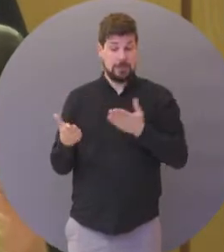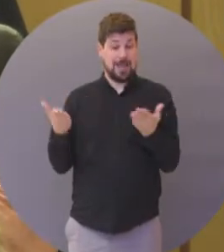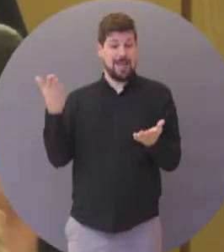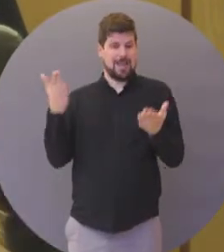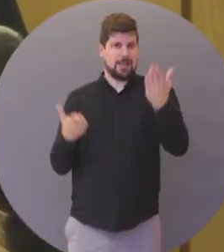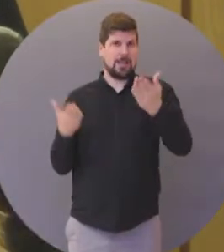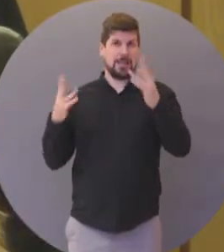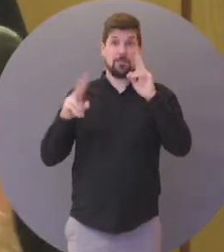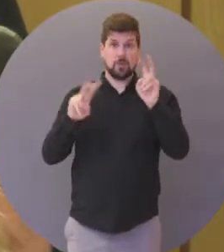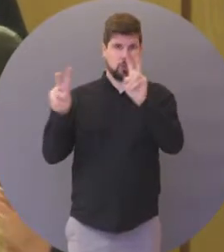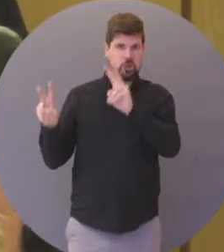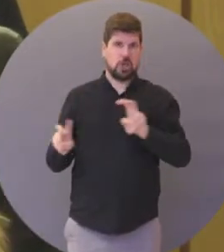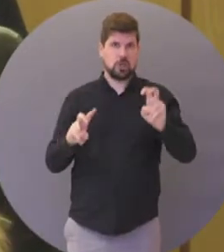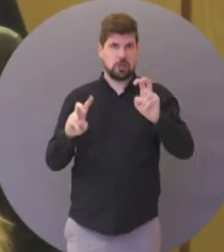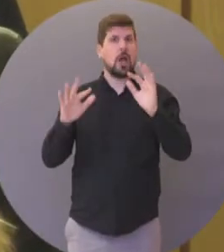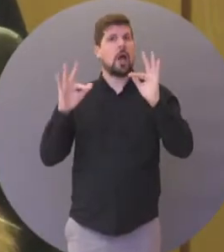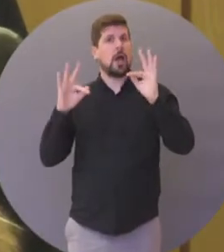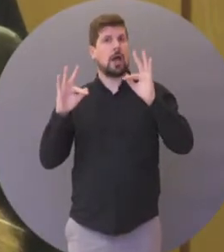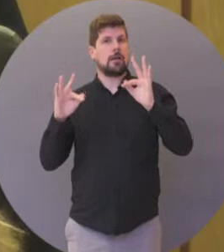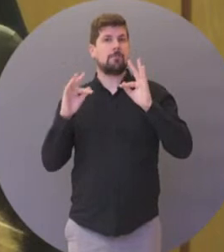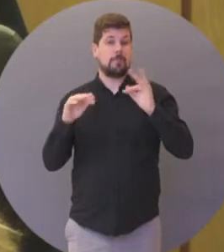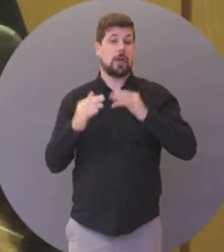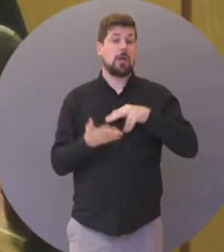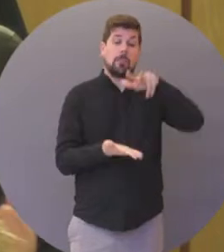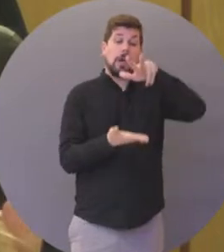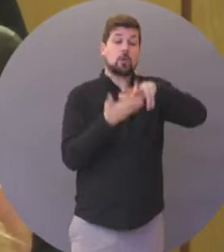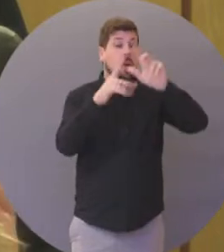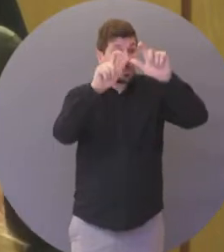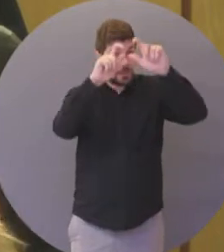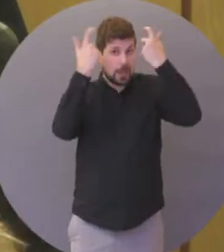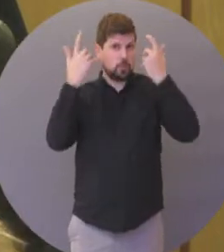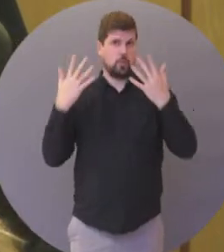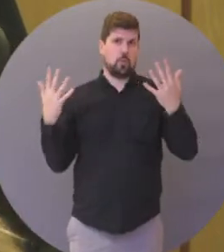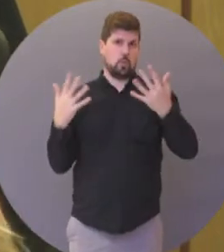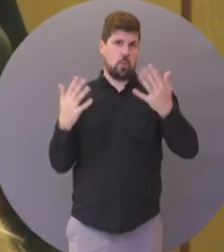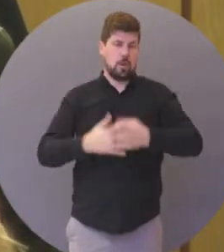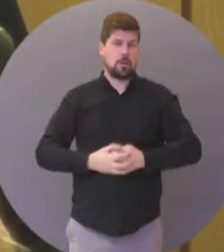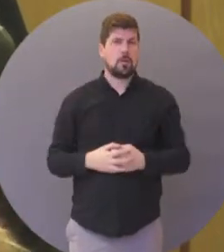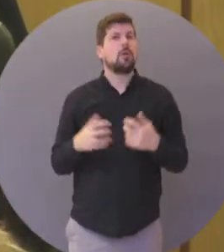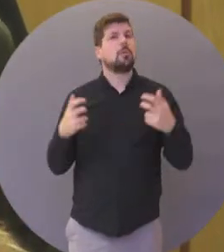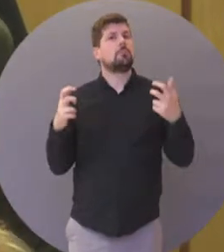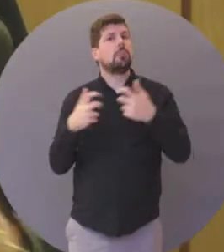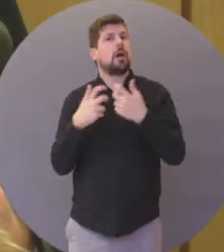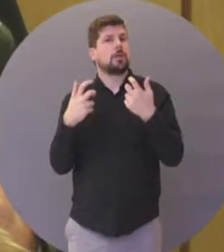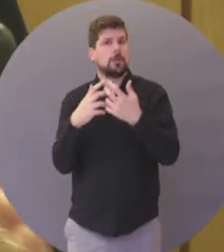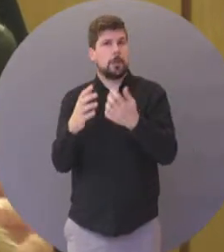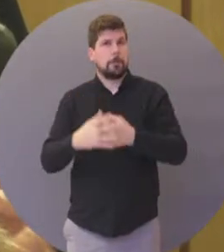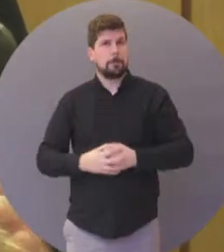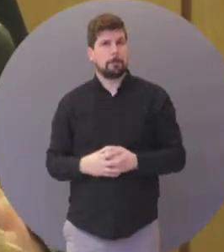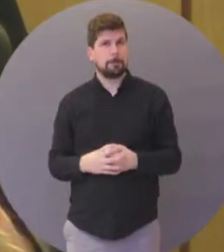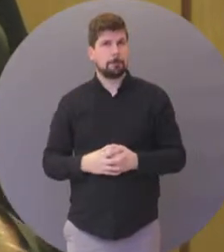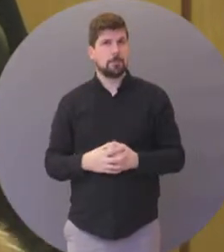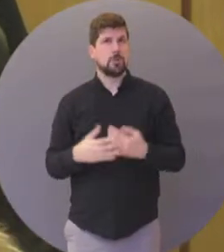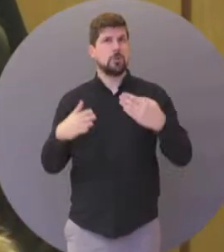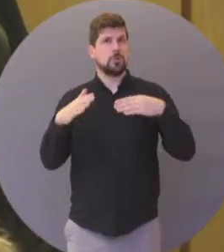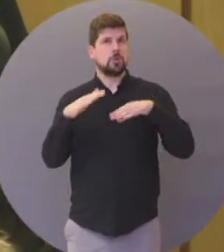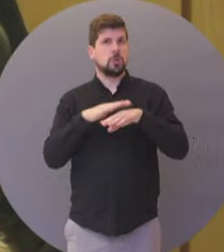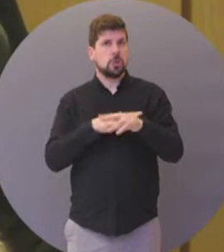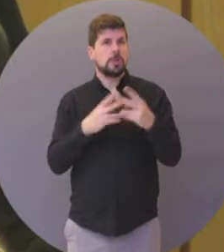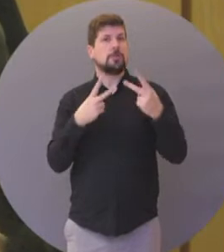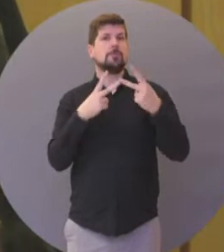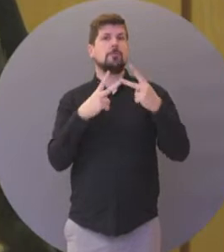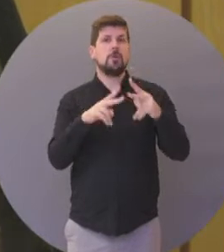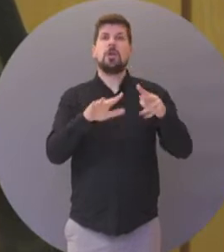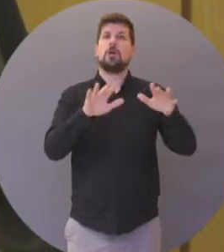entre les différents statuts de logement entre les parties de villes moyennes de Bourg